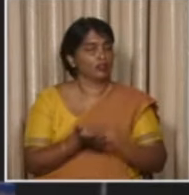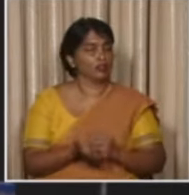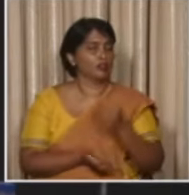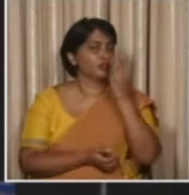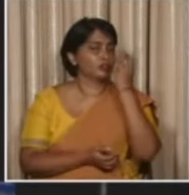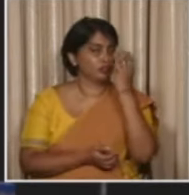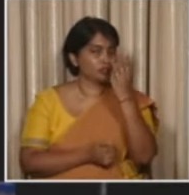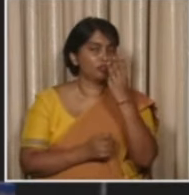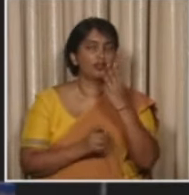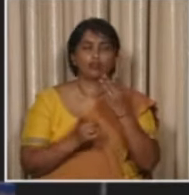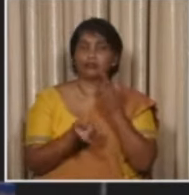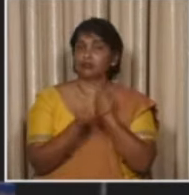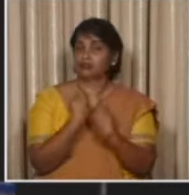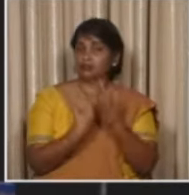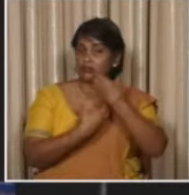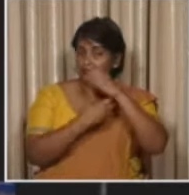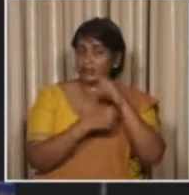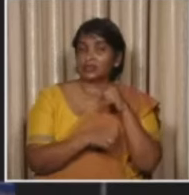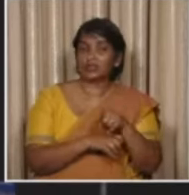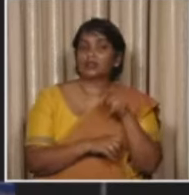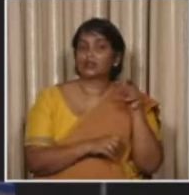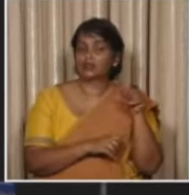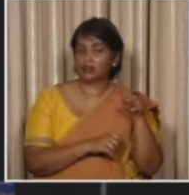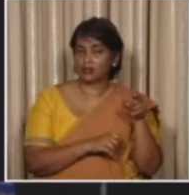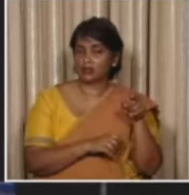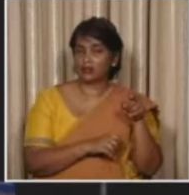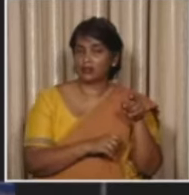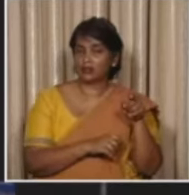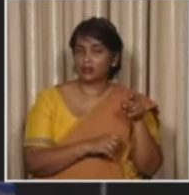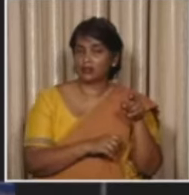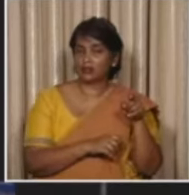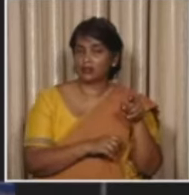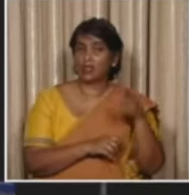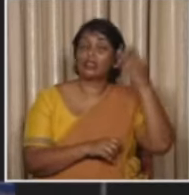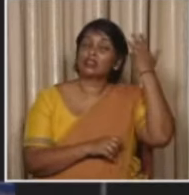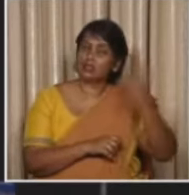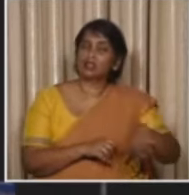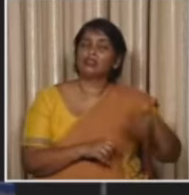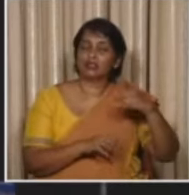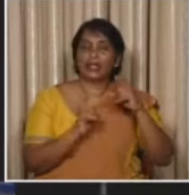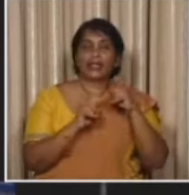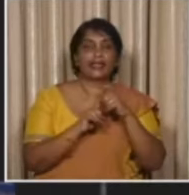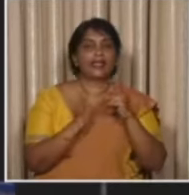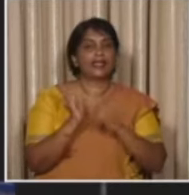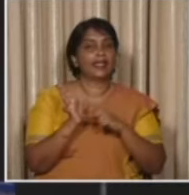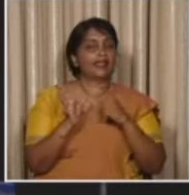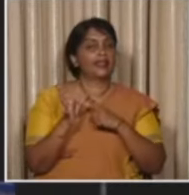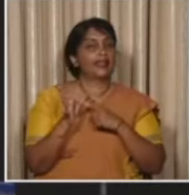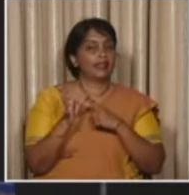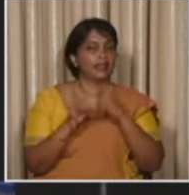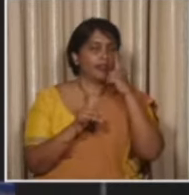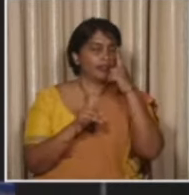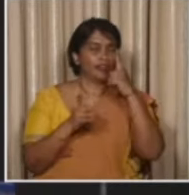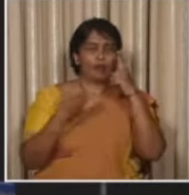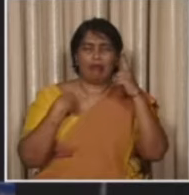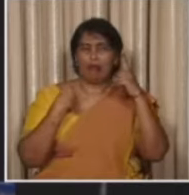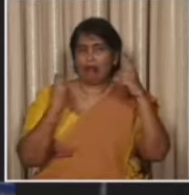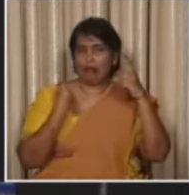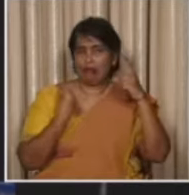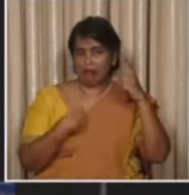තුන් වතාවක් පරීක්ෂණ කරනවා එතුමිය මැරිලා කියලා තහවුරු කරන්න. එකපාරක් කරලා